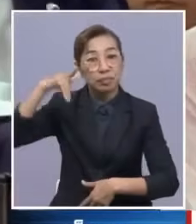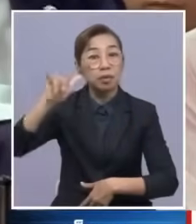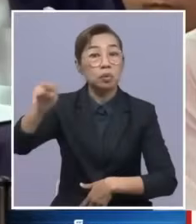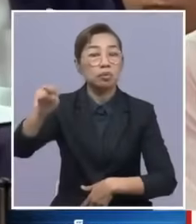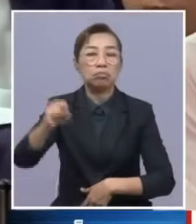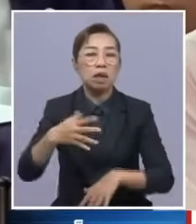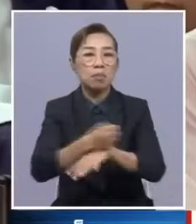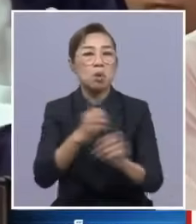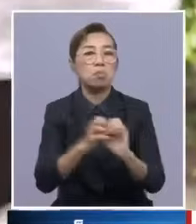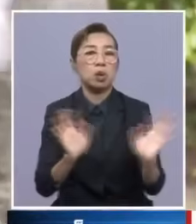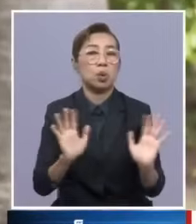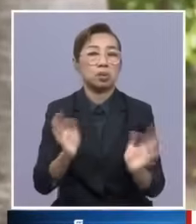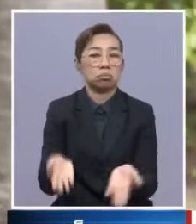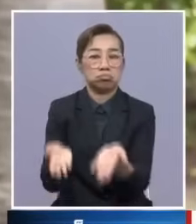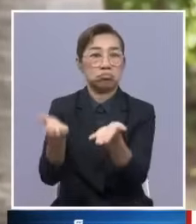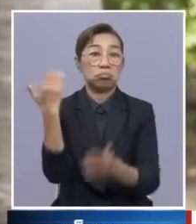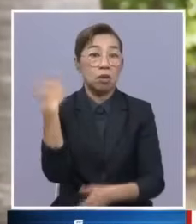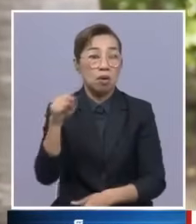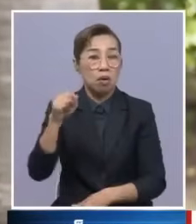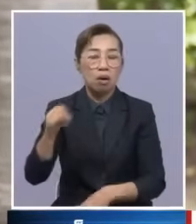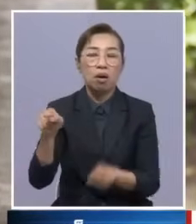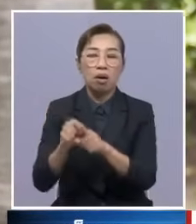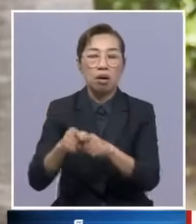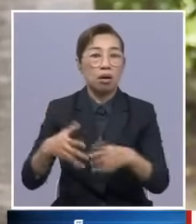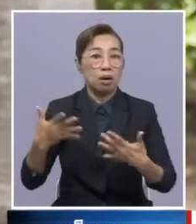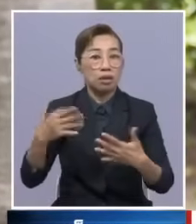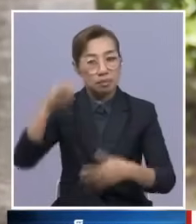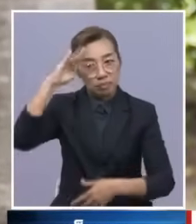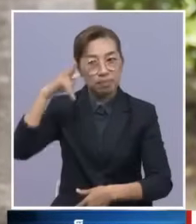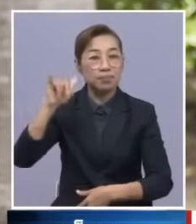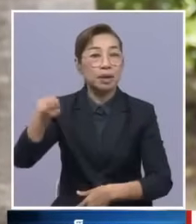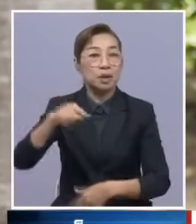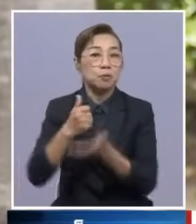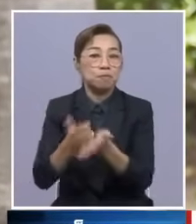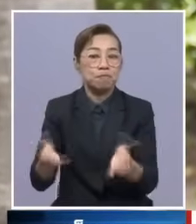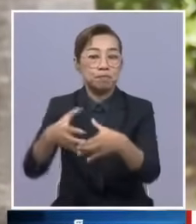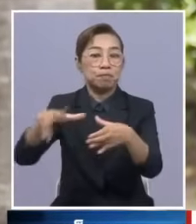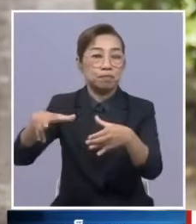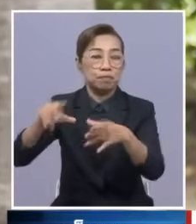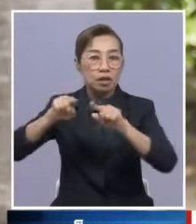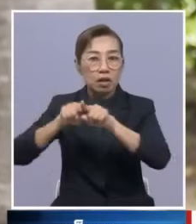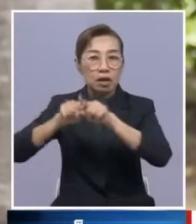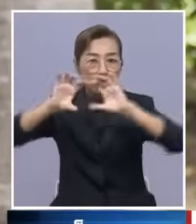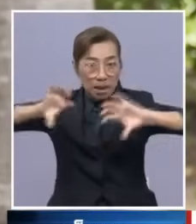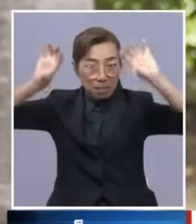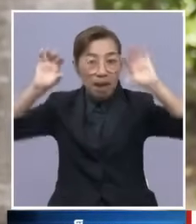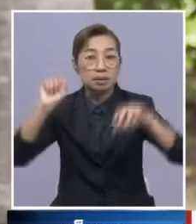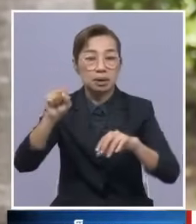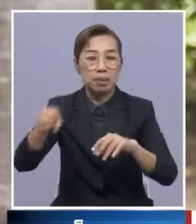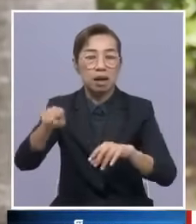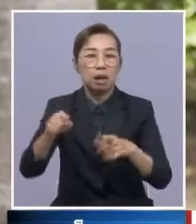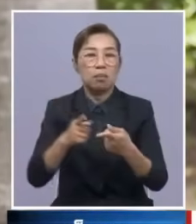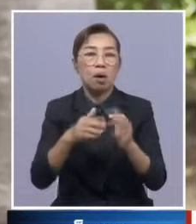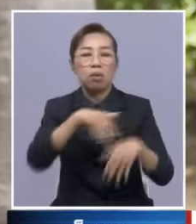ประกาศวางมือทางการเมืองจากที่เคยเป็นแรงส่งให้พรรคก้าวไกลได้ขึ้นทยานเพราะอารมณ์ร่วมของผู้คนจำนวนไม่น้อยที่เ